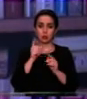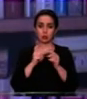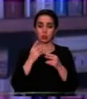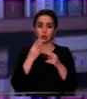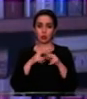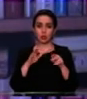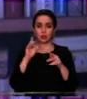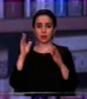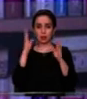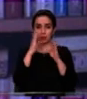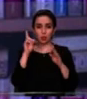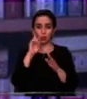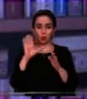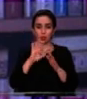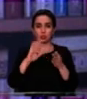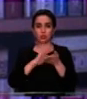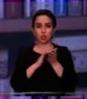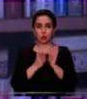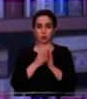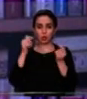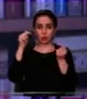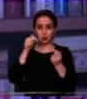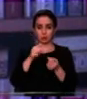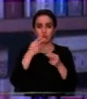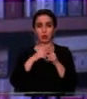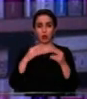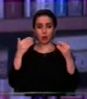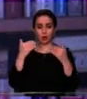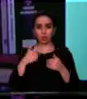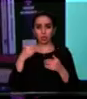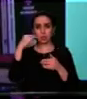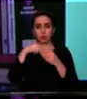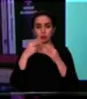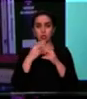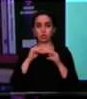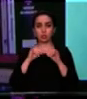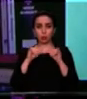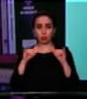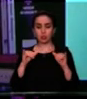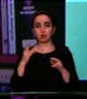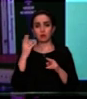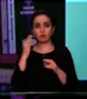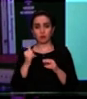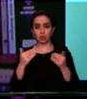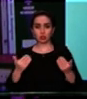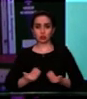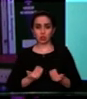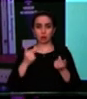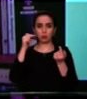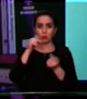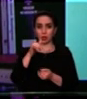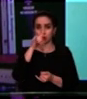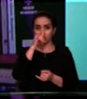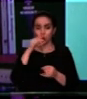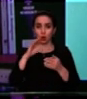tabiatning noqulay sharoitiga moslashgan organizmlar yashab qoladi, ko'payadi, rivojlanadi, moslasha